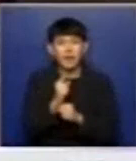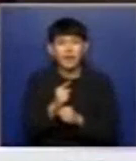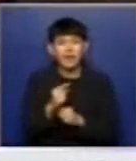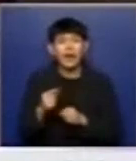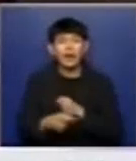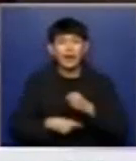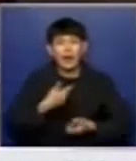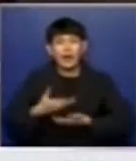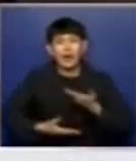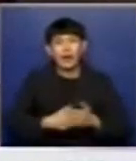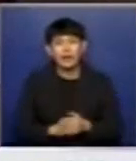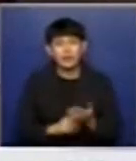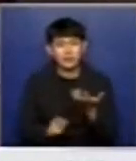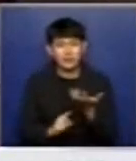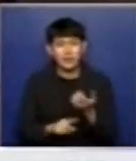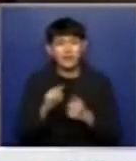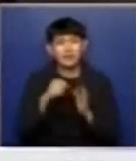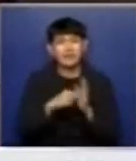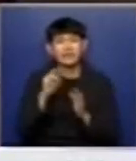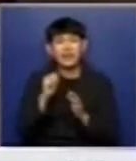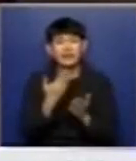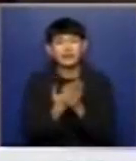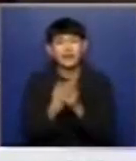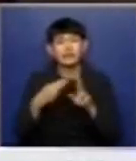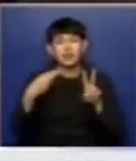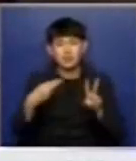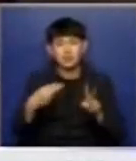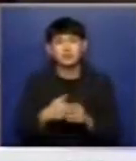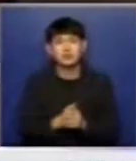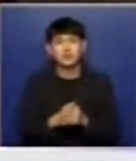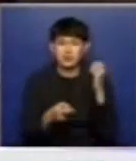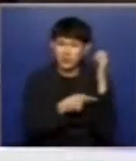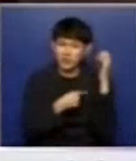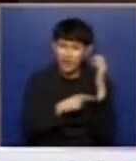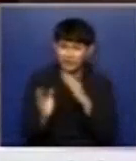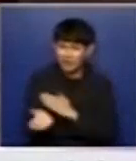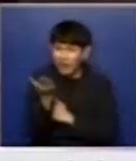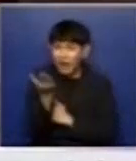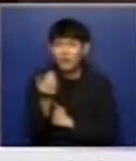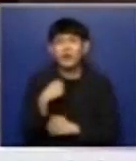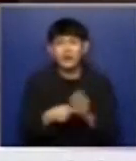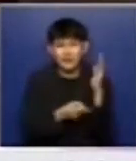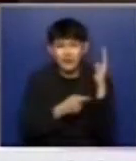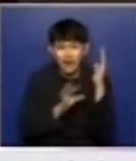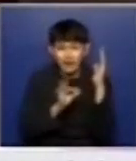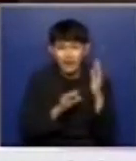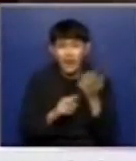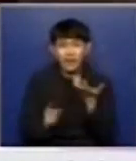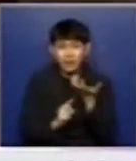าวตันละ 20,000 พ่อบอกให้ลูกไปสวนยางตั้งแต่เช้าขายยางกิโลละ100